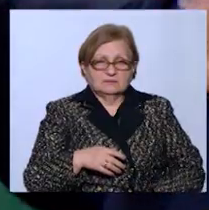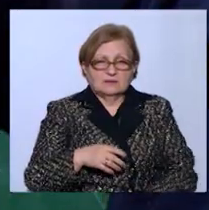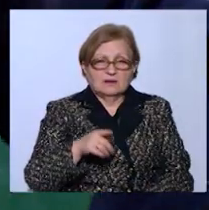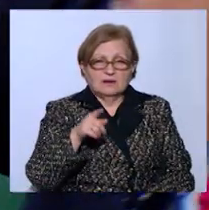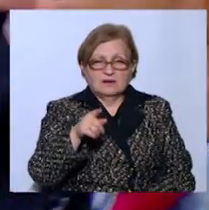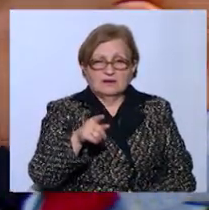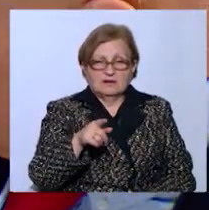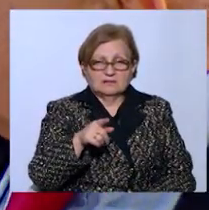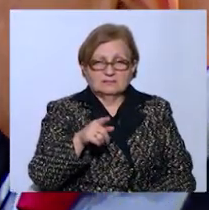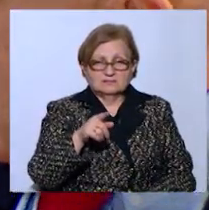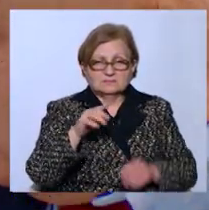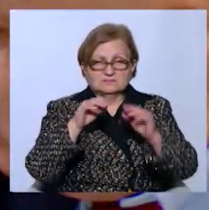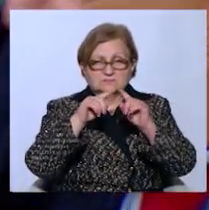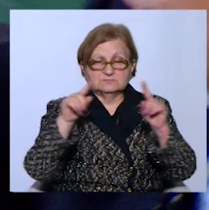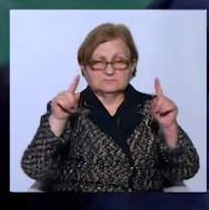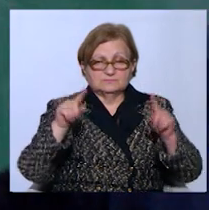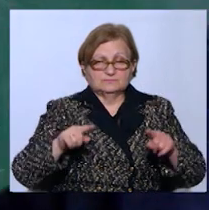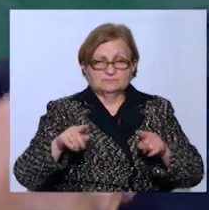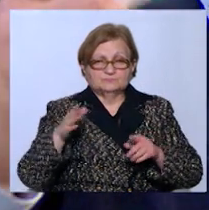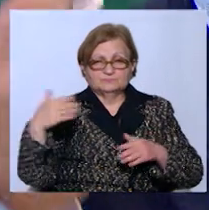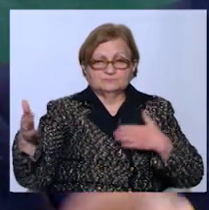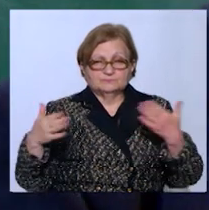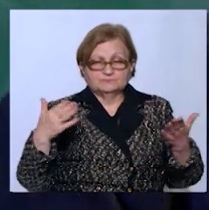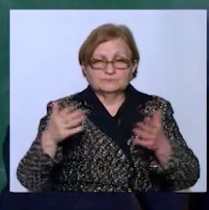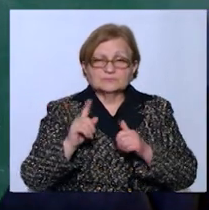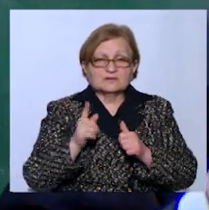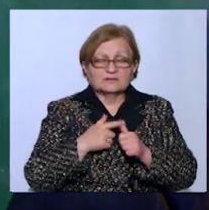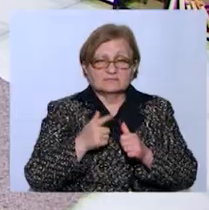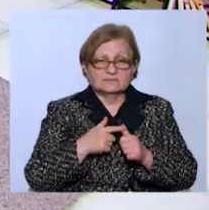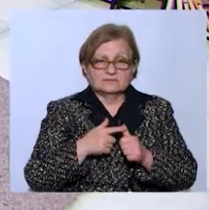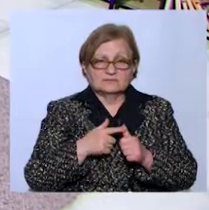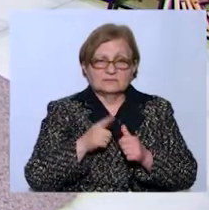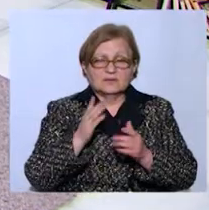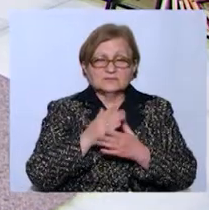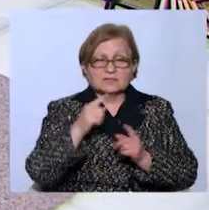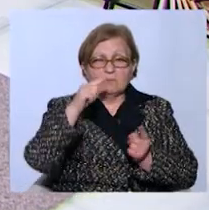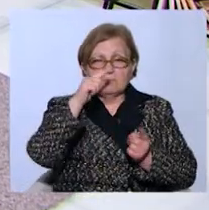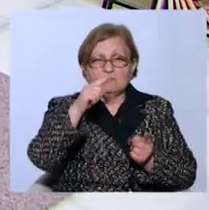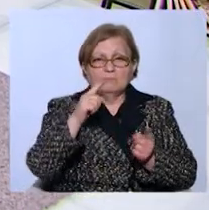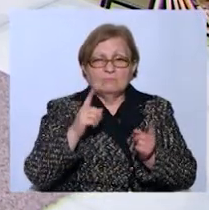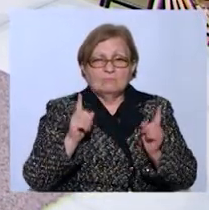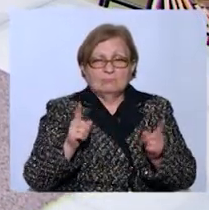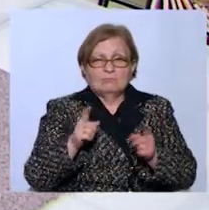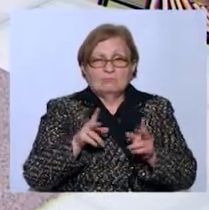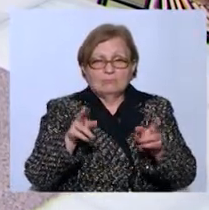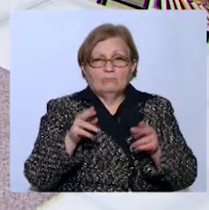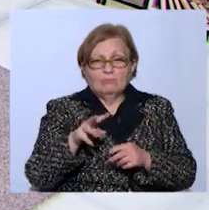გვერდს, ამ გვერდს, ამ გვერდს, ამ გვერდს რა ფიგურა, ის არის მონაკვეთი.